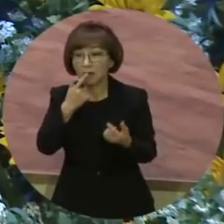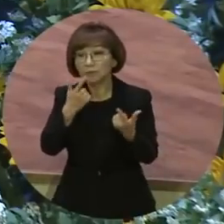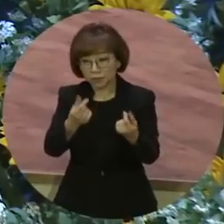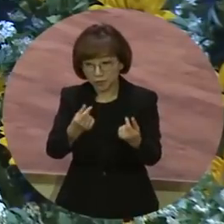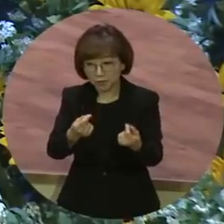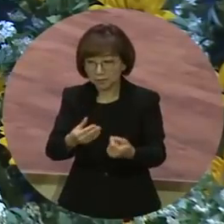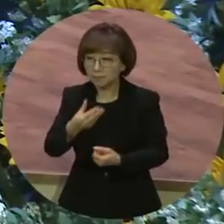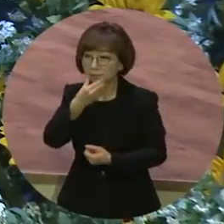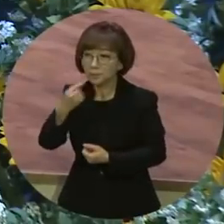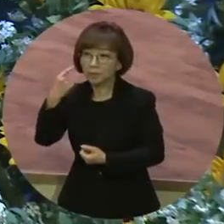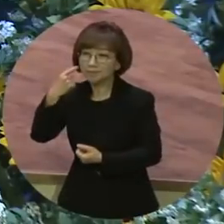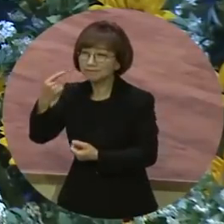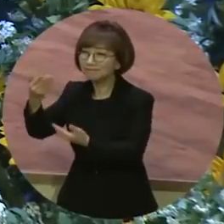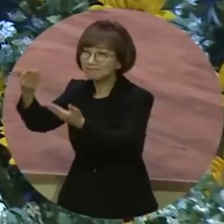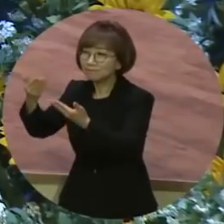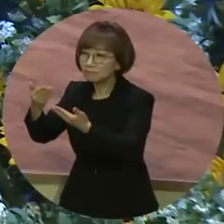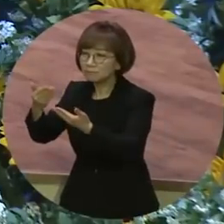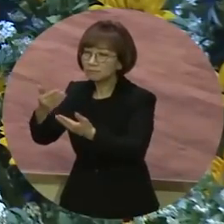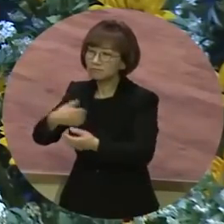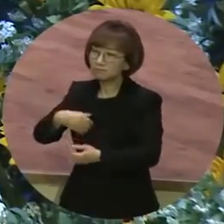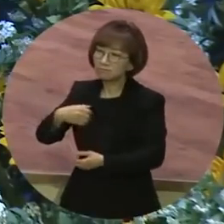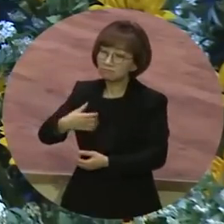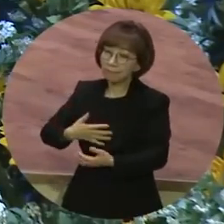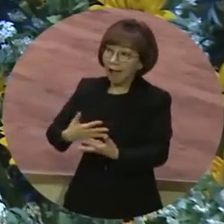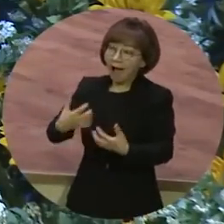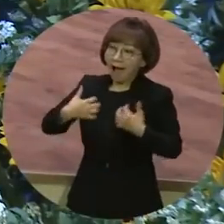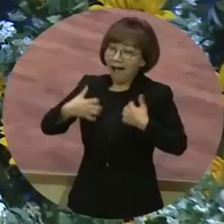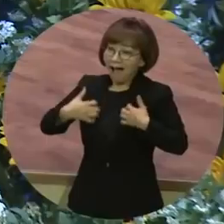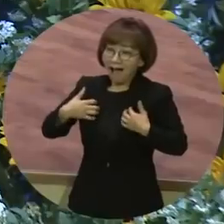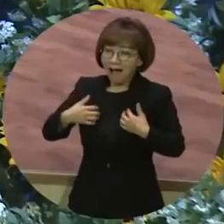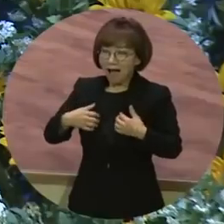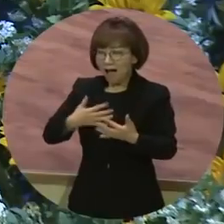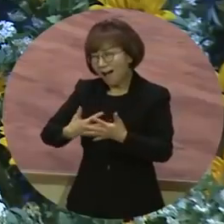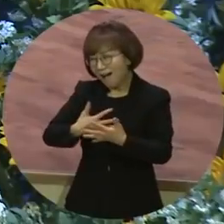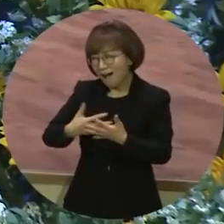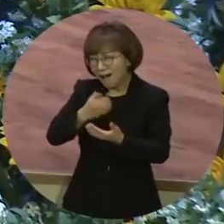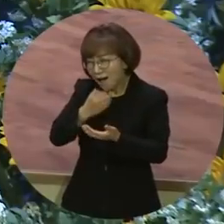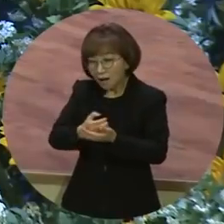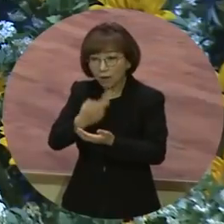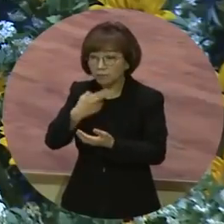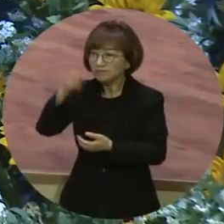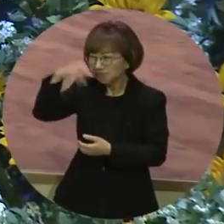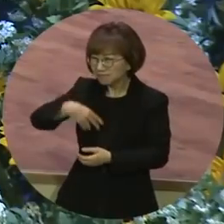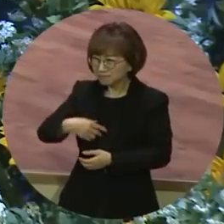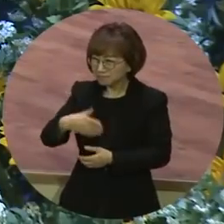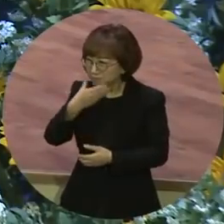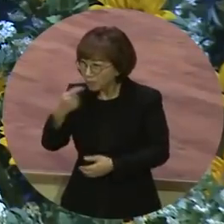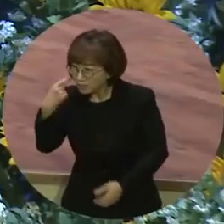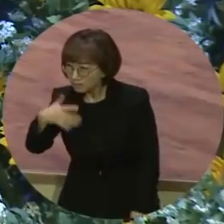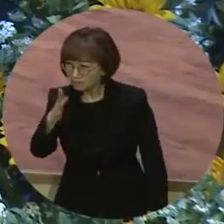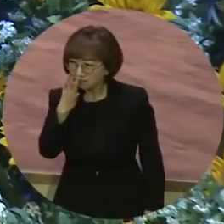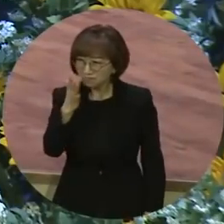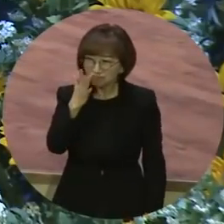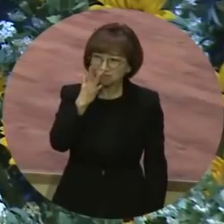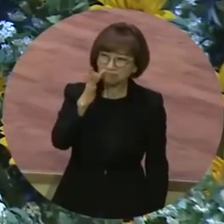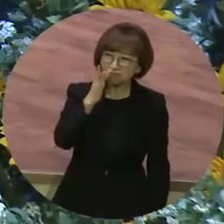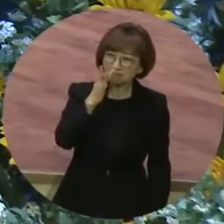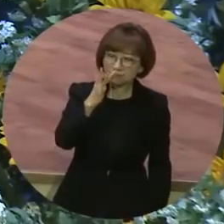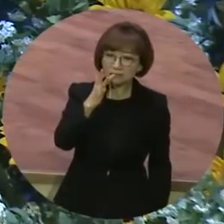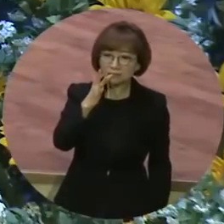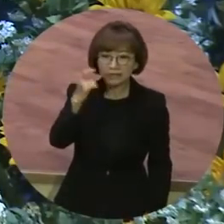복음을 들을 때 가슴이 떨리지도 않고 감동이 없어. 그냥 영적